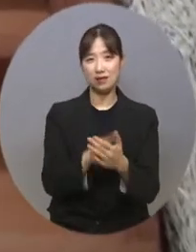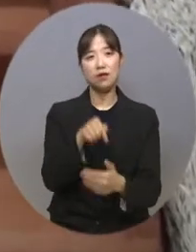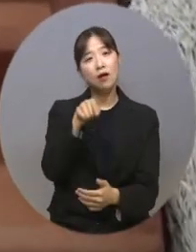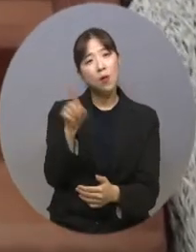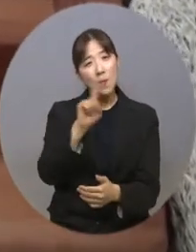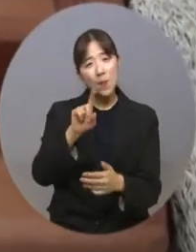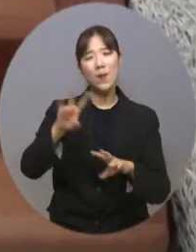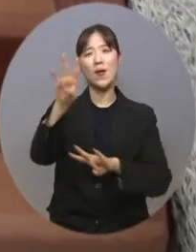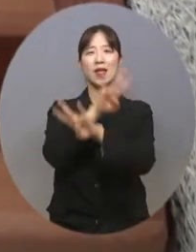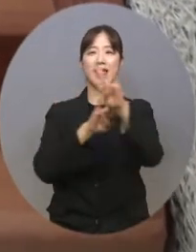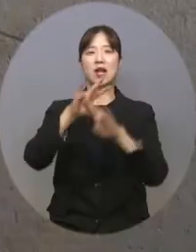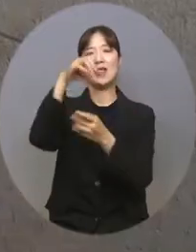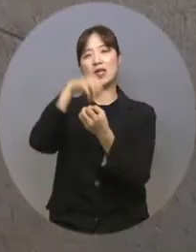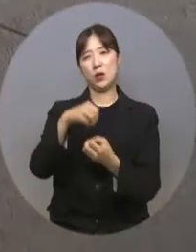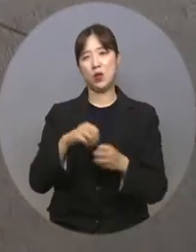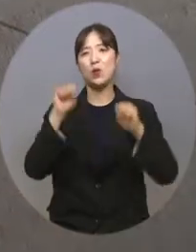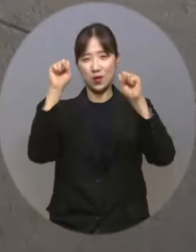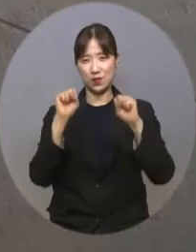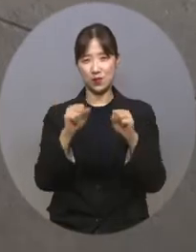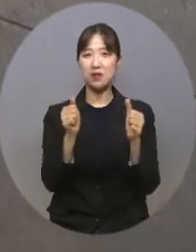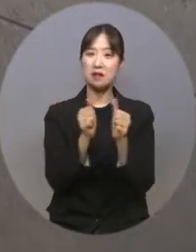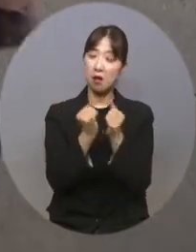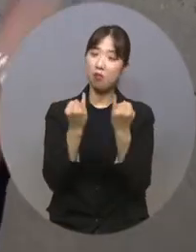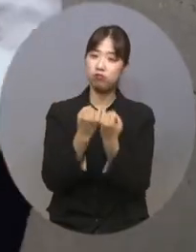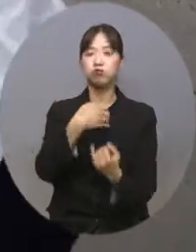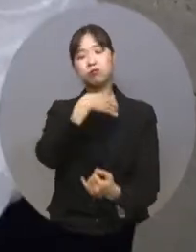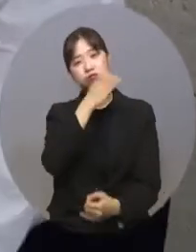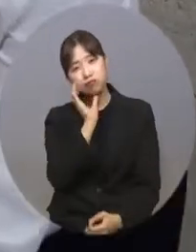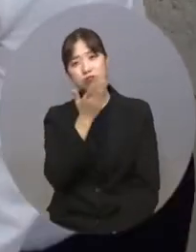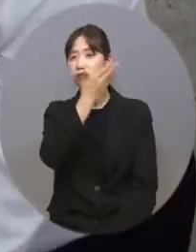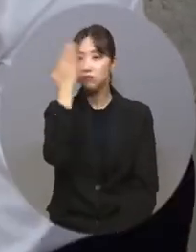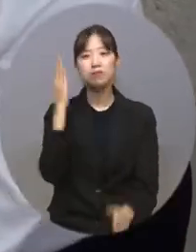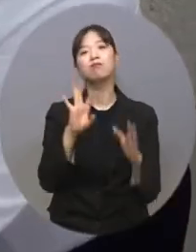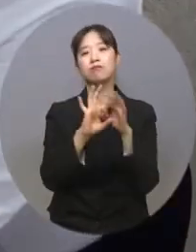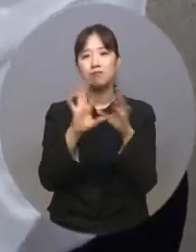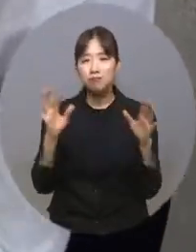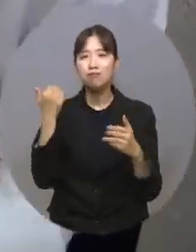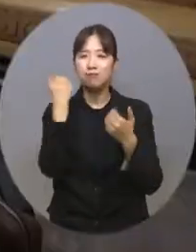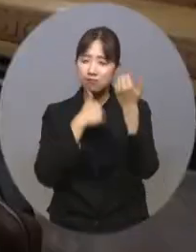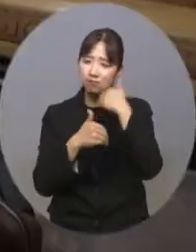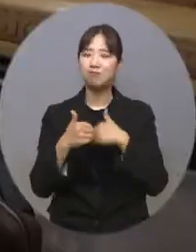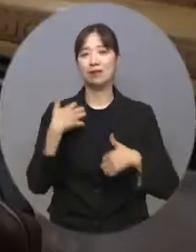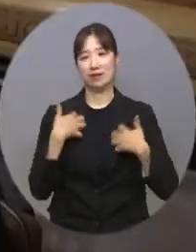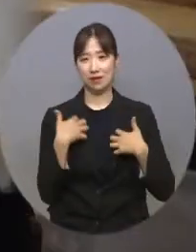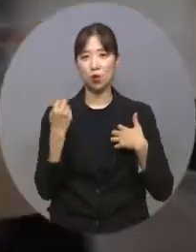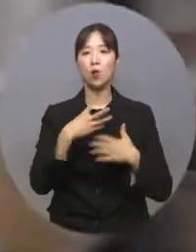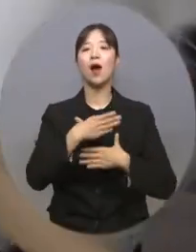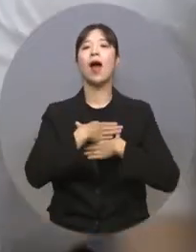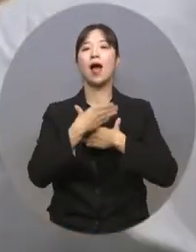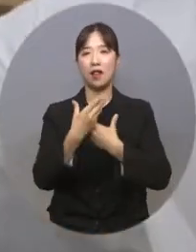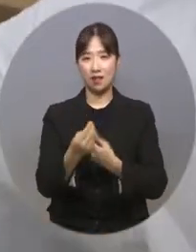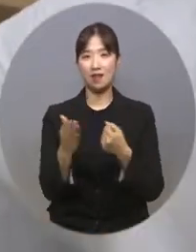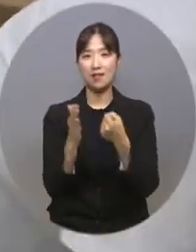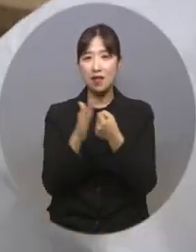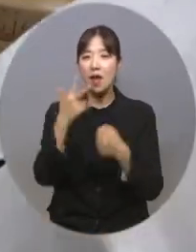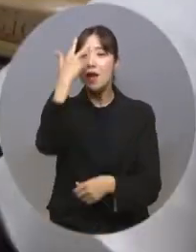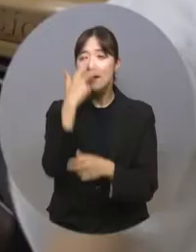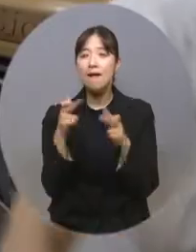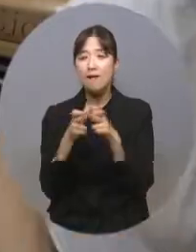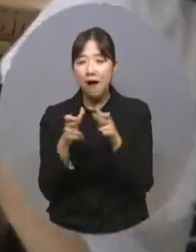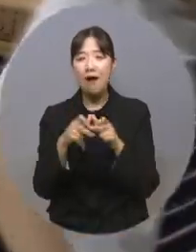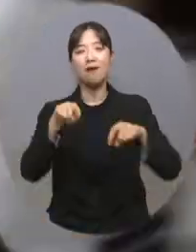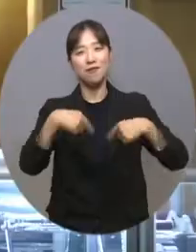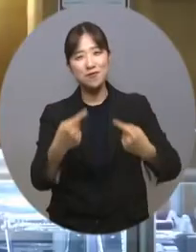네덜란드 전통 스포츠로 남녀노소 누구나 즐길 수 있고 안전해서 시각장애인의 생활 스포츠로 인기를